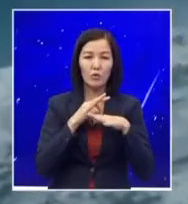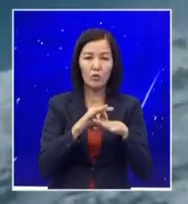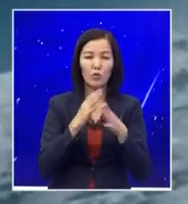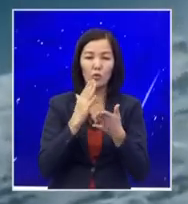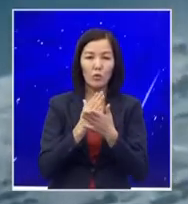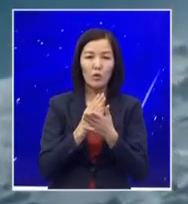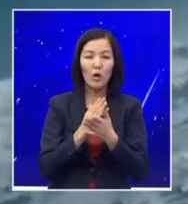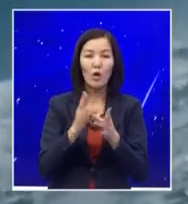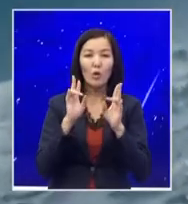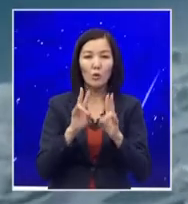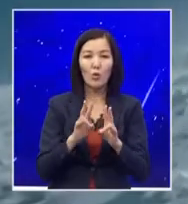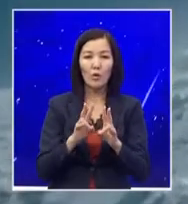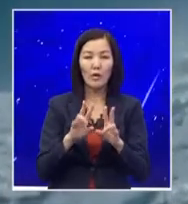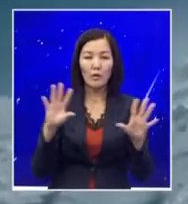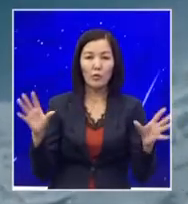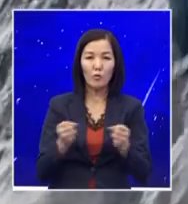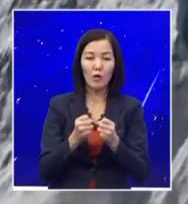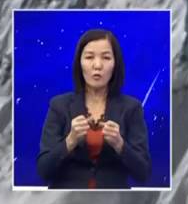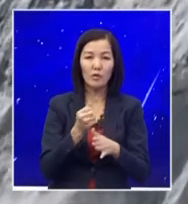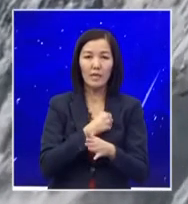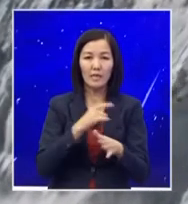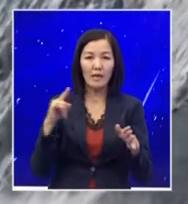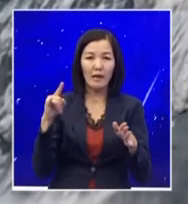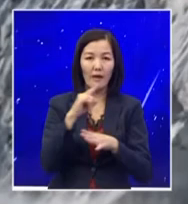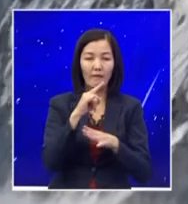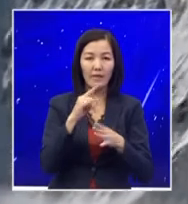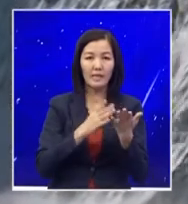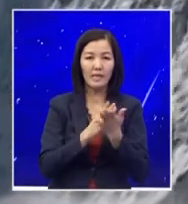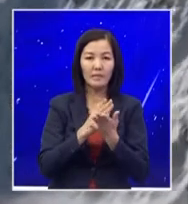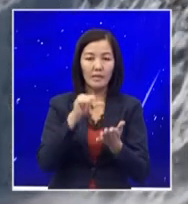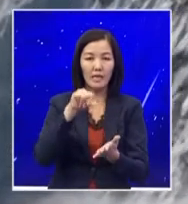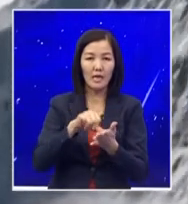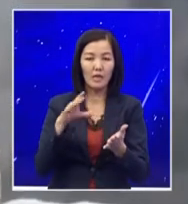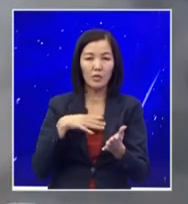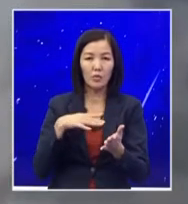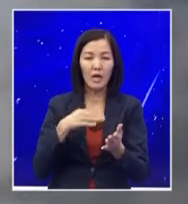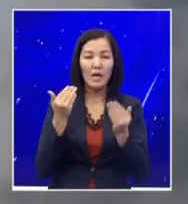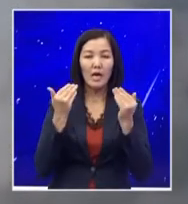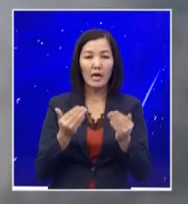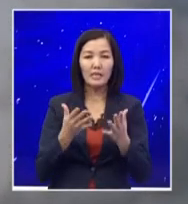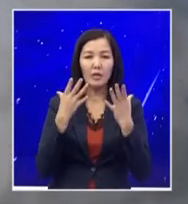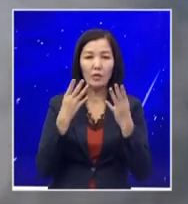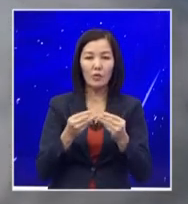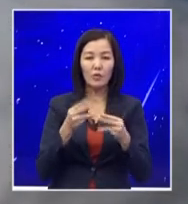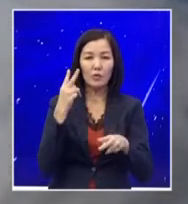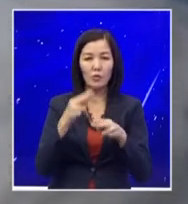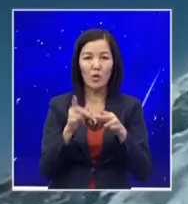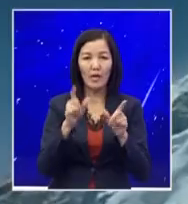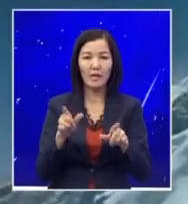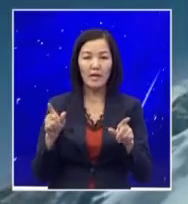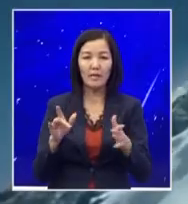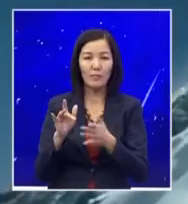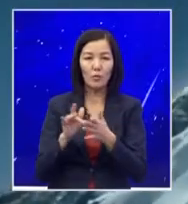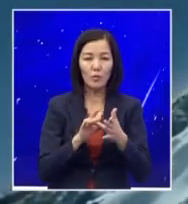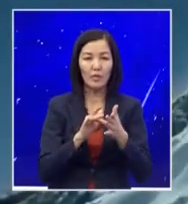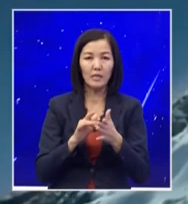жүргізілуде. Операцияға құтқарушылар мен әскери авиация қызметкерлері жұмылдырылған. Мамандардың ақпарынша, жоғалған альпинистер